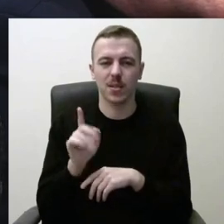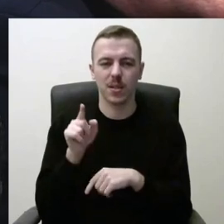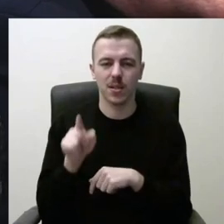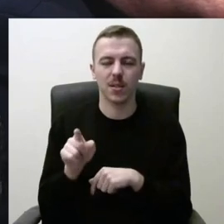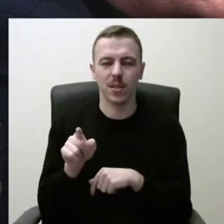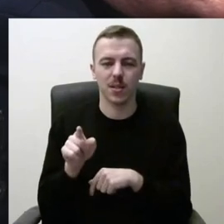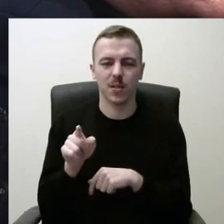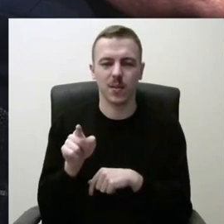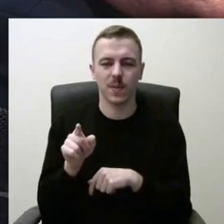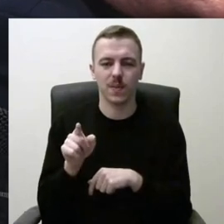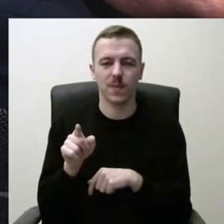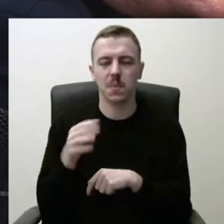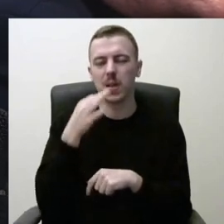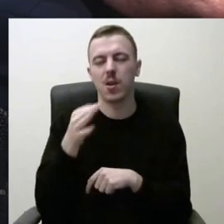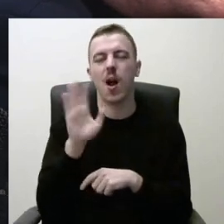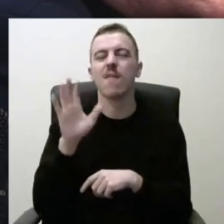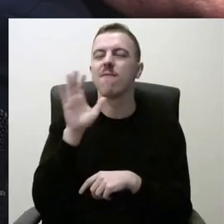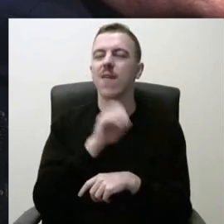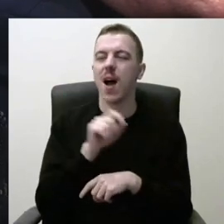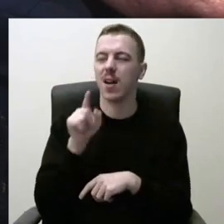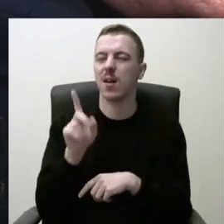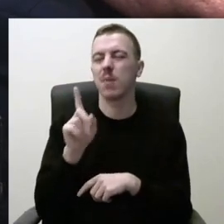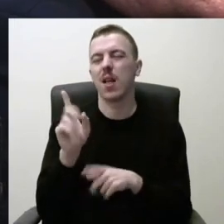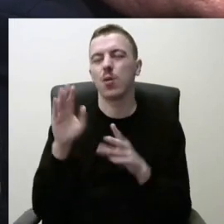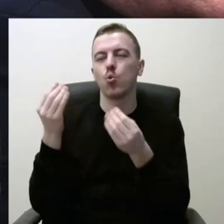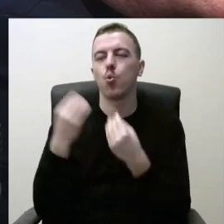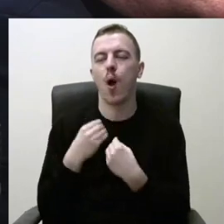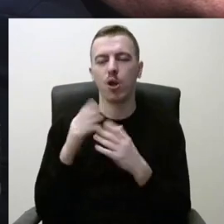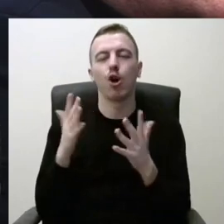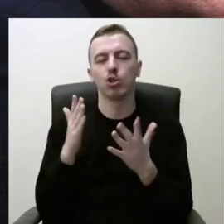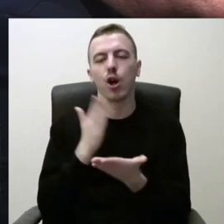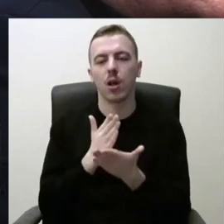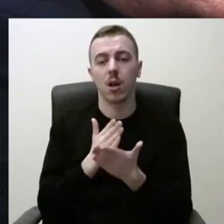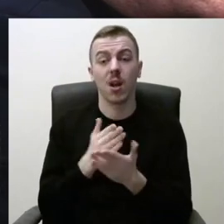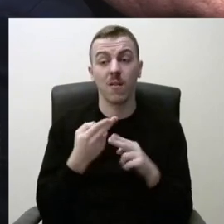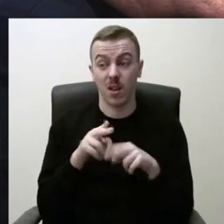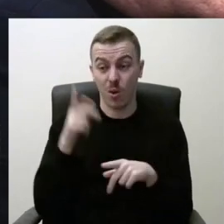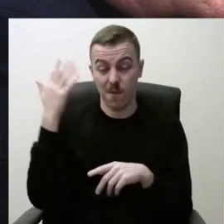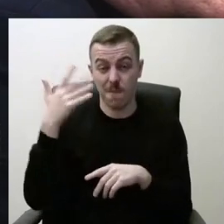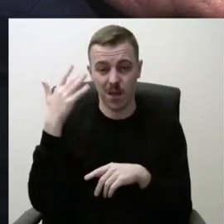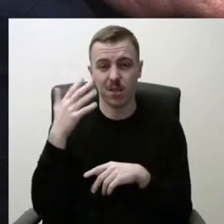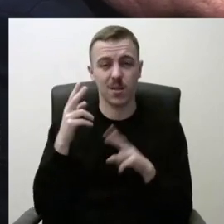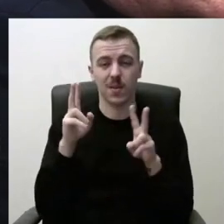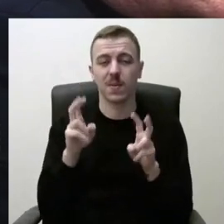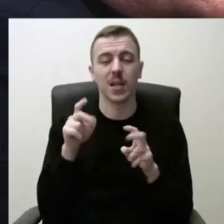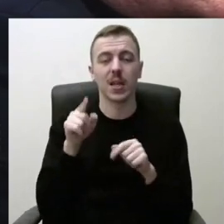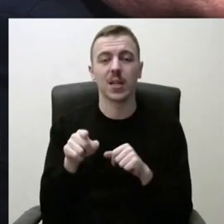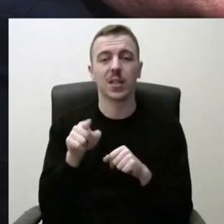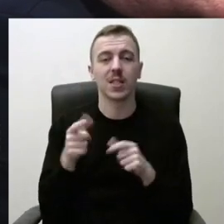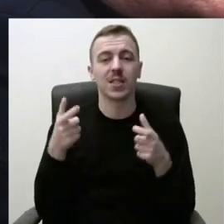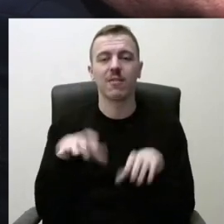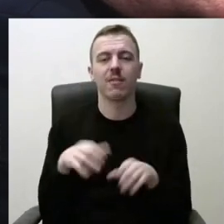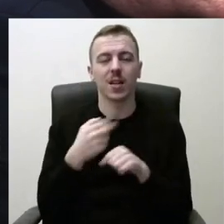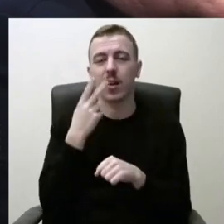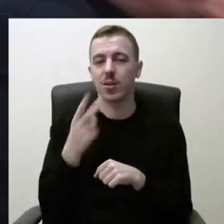kad, nu, vagia, bet daro. Kol mes būsime tokie, čia reikia ne į pačią savivaldą žiūrėti, čia